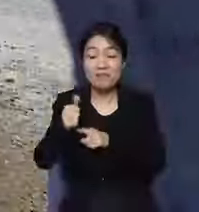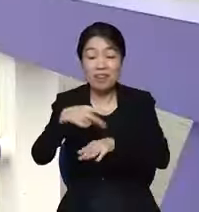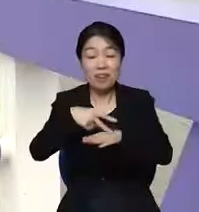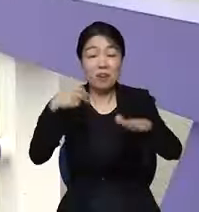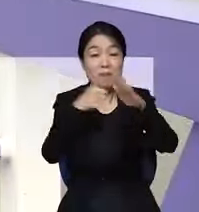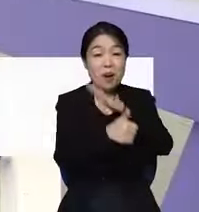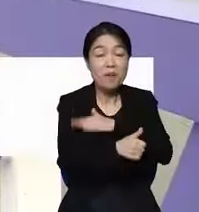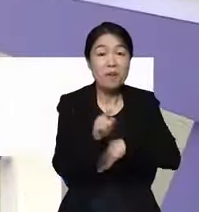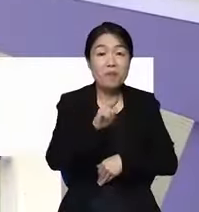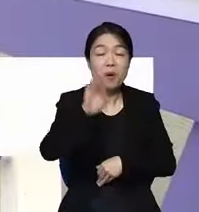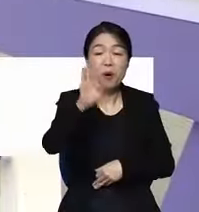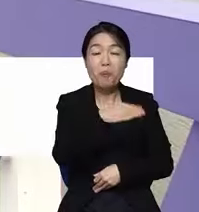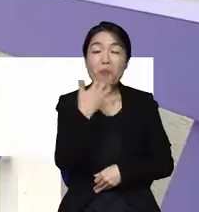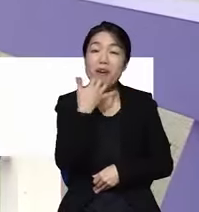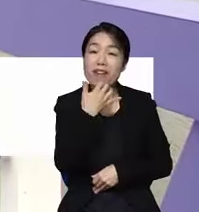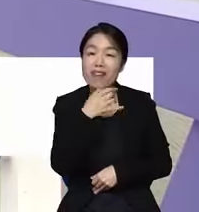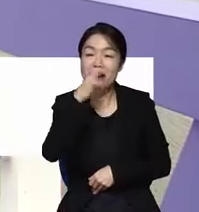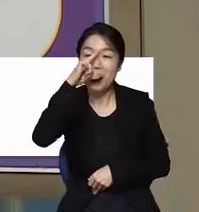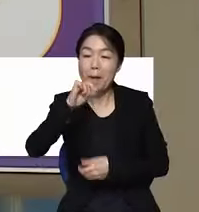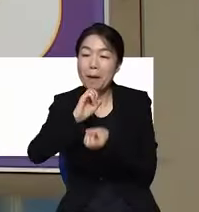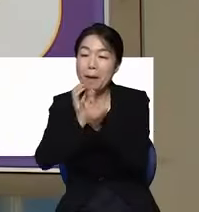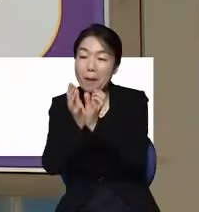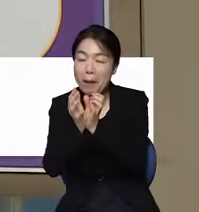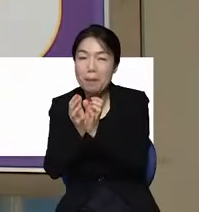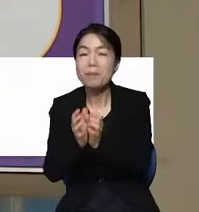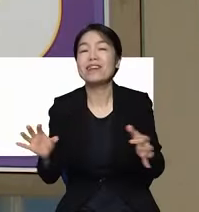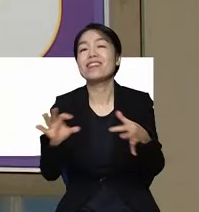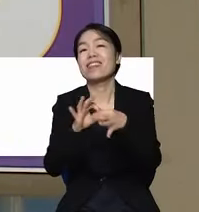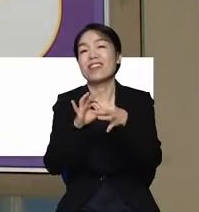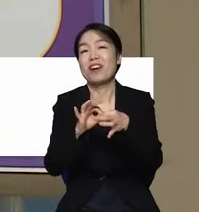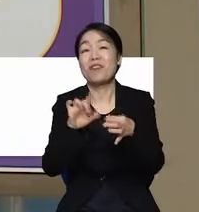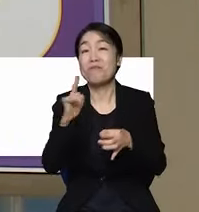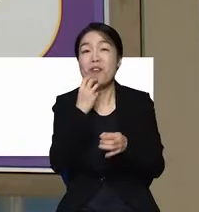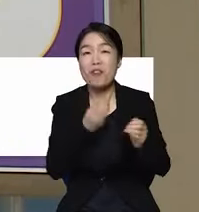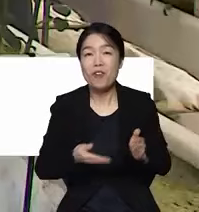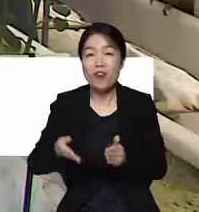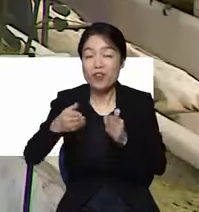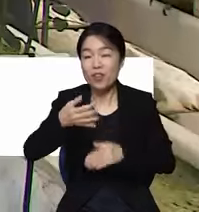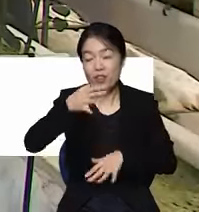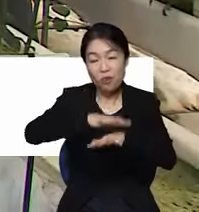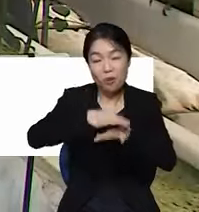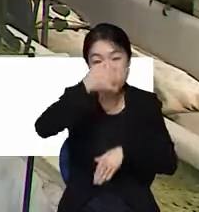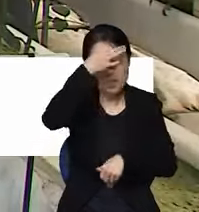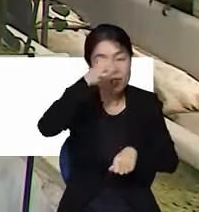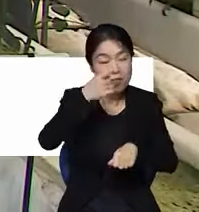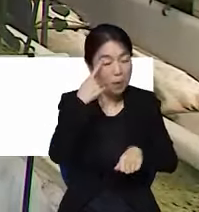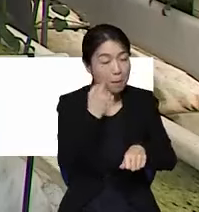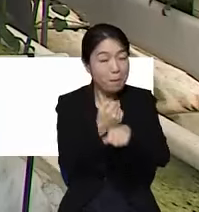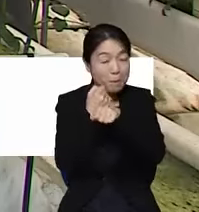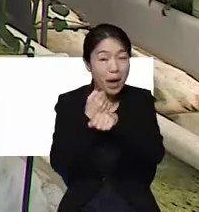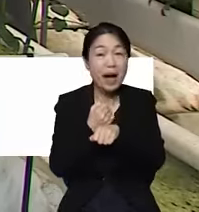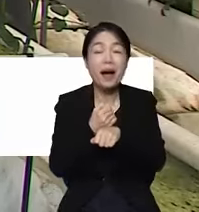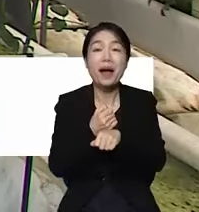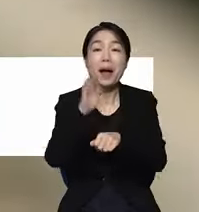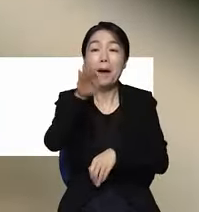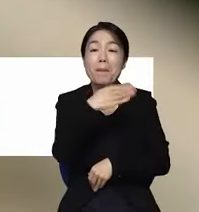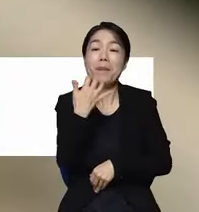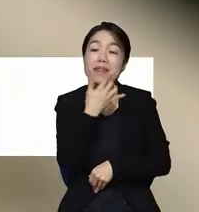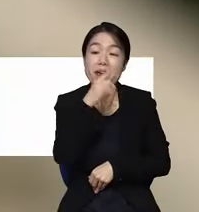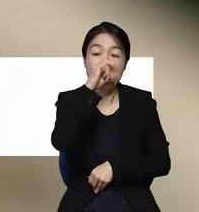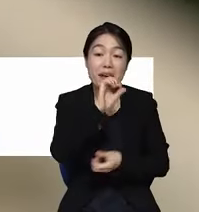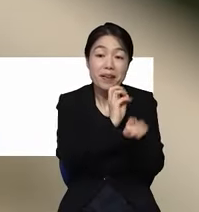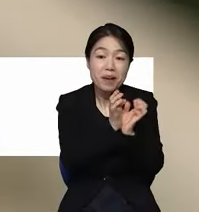방문은 보라색 장미가 인연이 됐습니다. 경기도 농업기술원이 개발한 딥퍼플 장미를 퍼플섬의 컬러